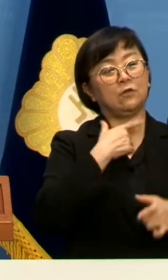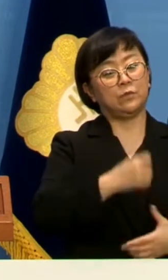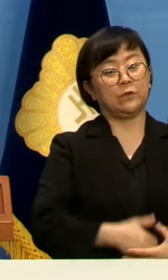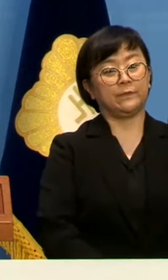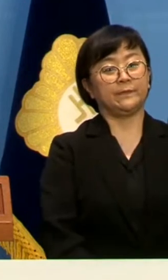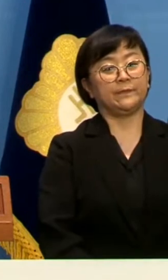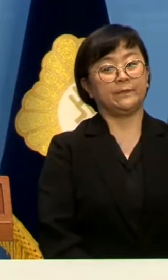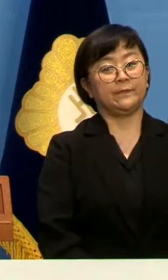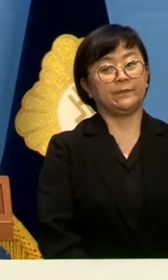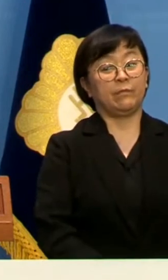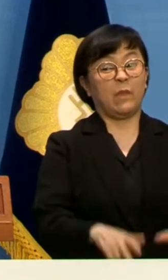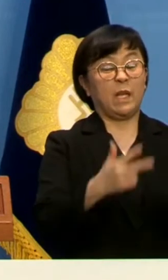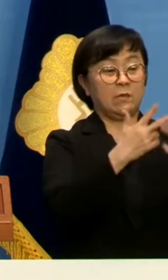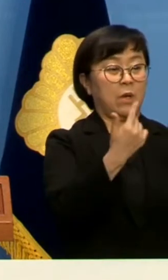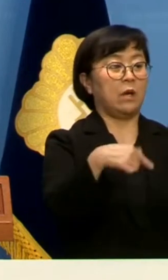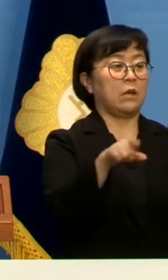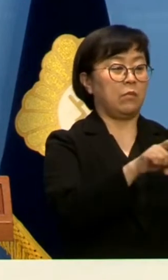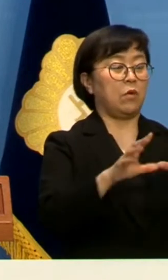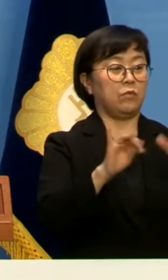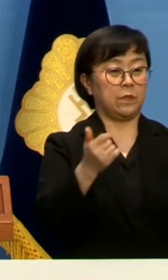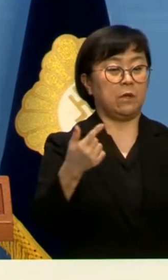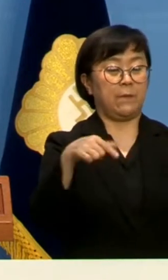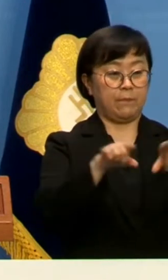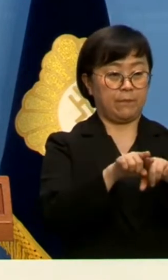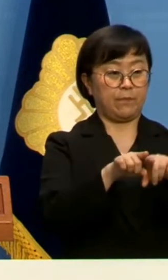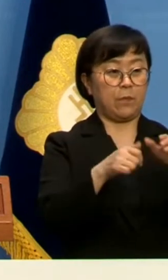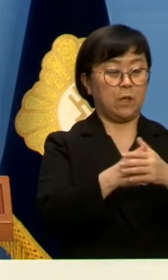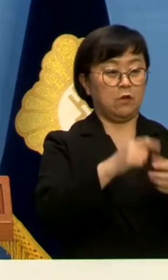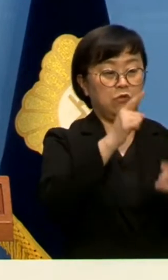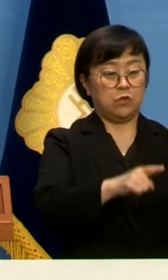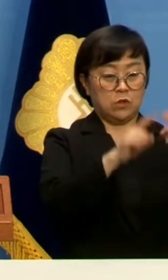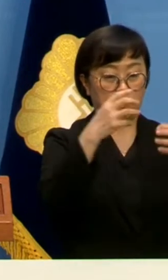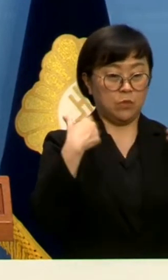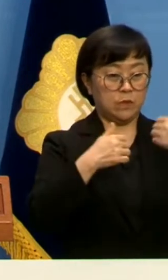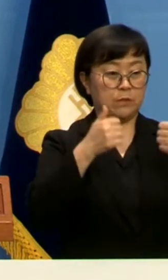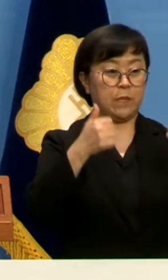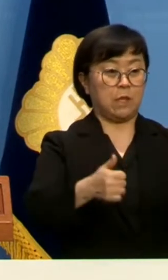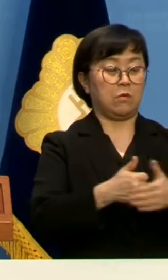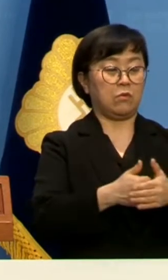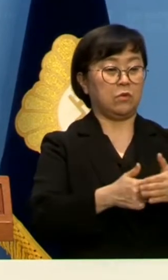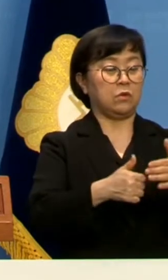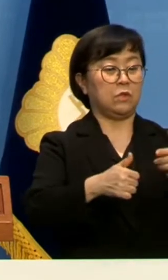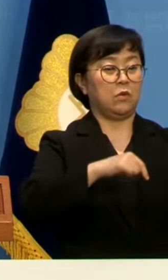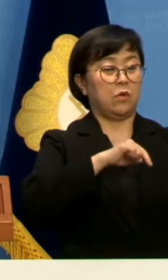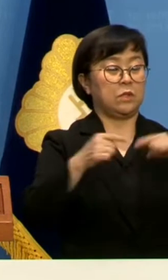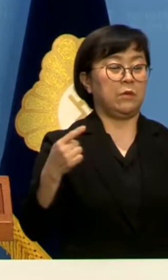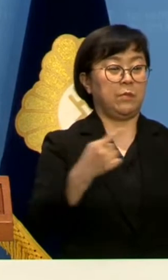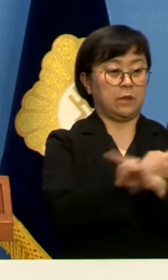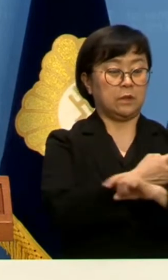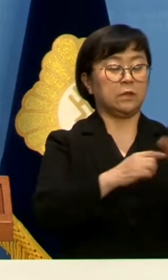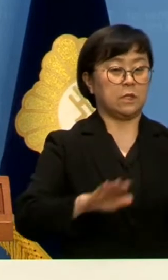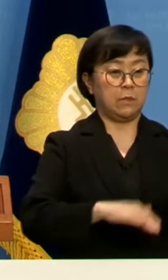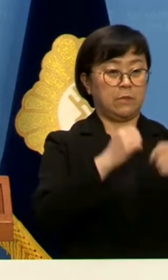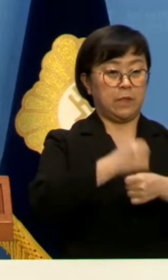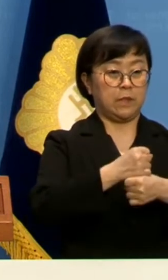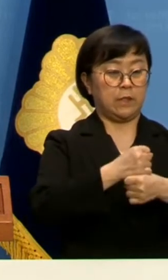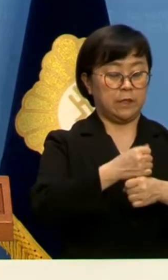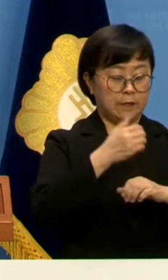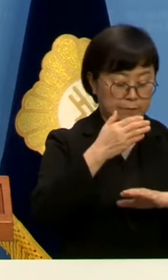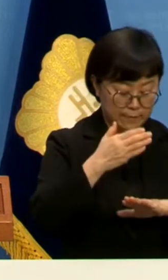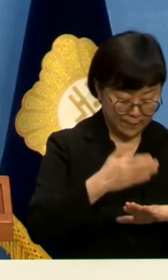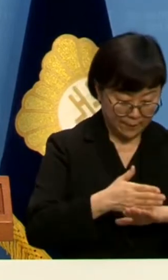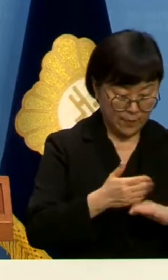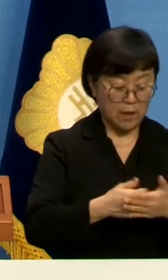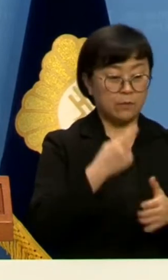합니다. 이재명과 함께, 국민들과 함께 윤석열 정권을 심판하고 정권 교체의 디딤돌이 되겠습니다.